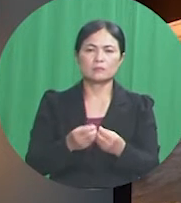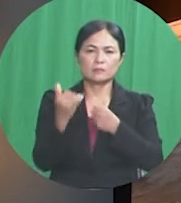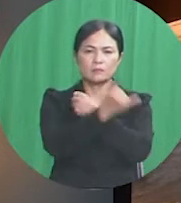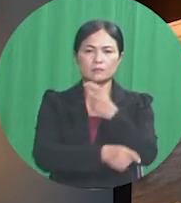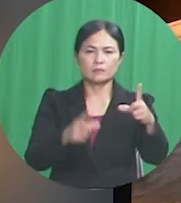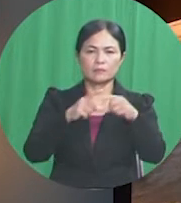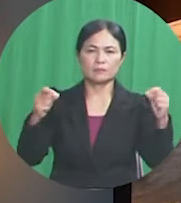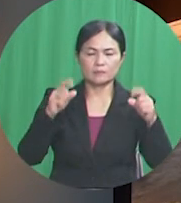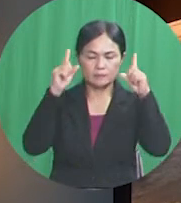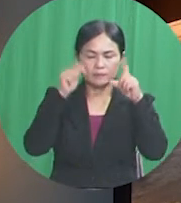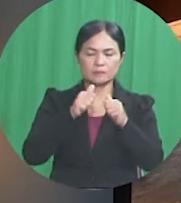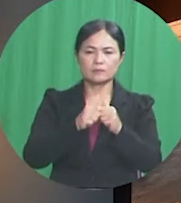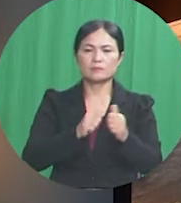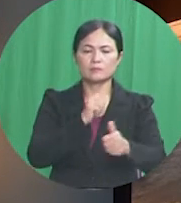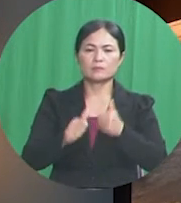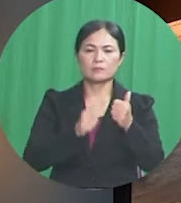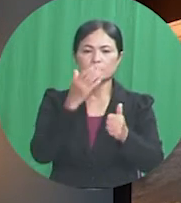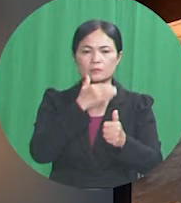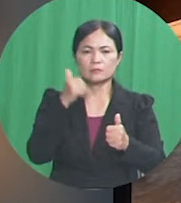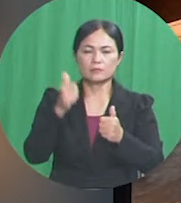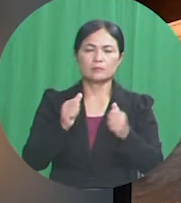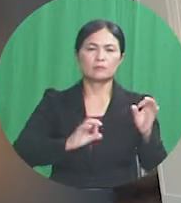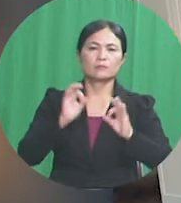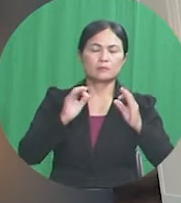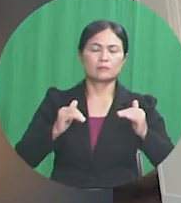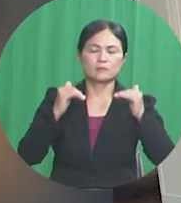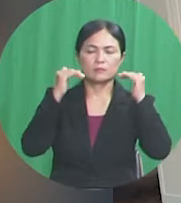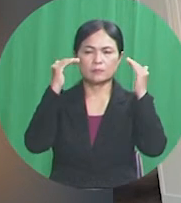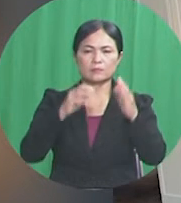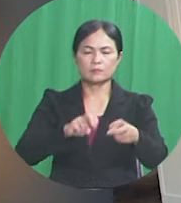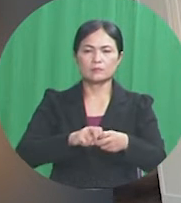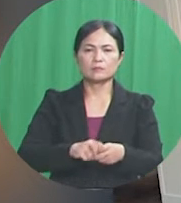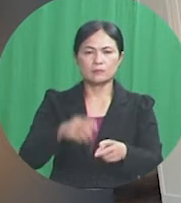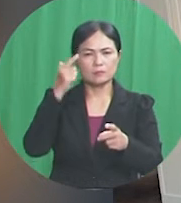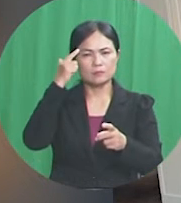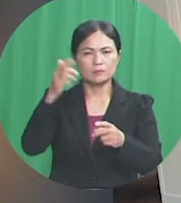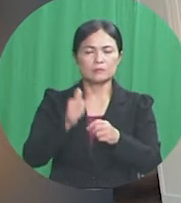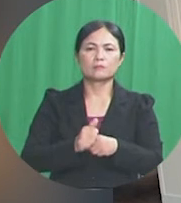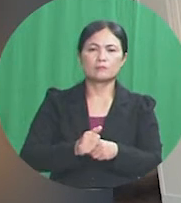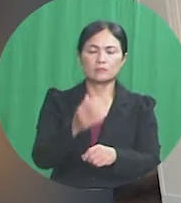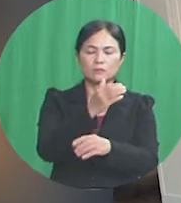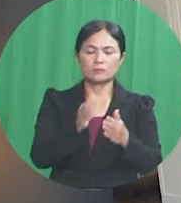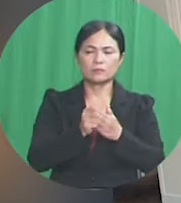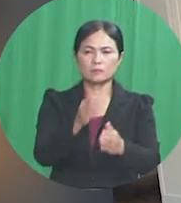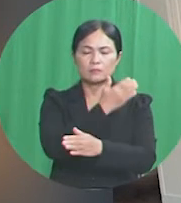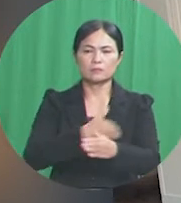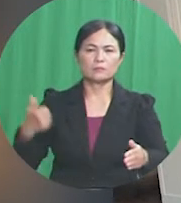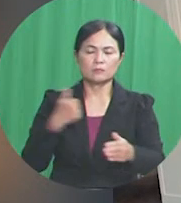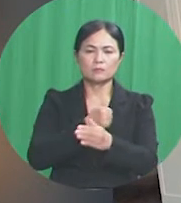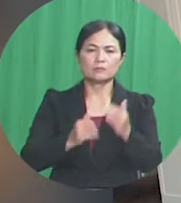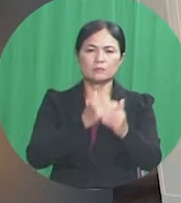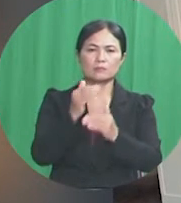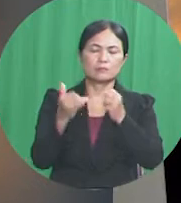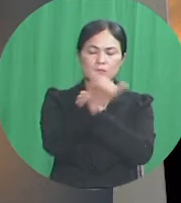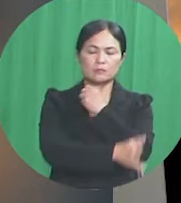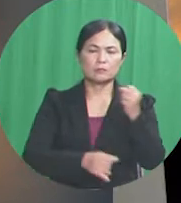ទេសជប៉ុនឯកឧត្តមបានសម្ដែងនៃការកោតសរសើរនិងវិតម្លៃខ្ពស់ចំពោះបញ្ញាញាណនៃការដឹកនាំរបស់សម្ដេចតេជោដែលបានស្ដារនិងអភិវឌ្